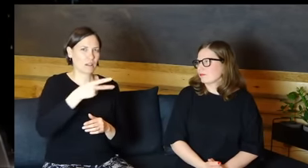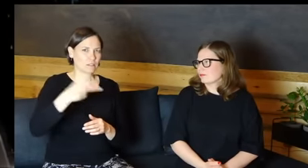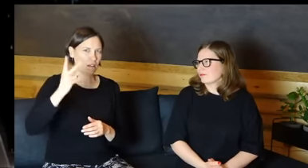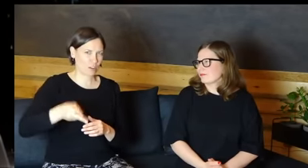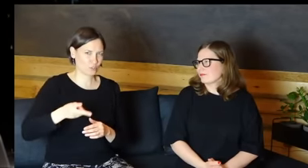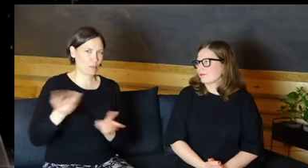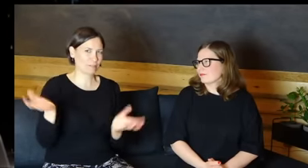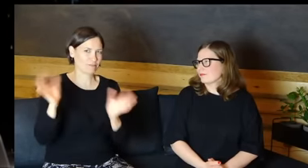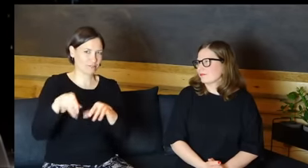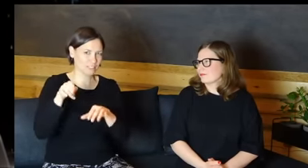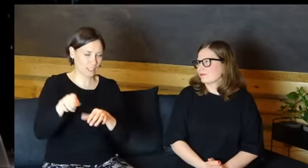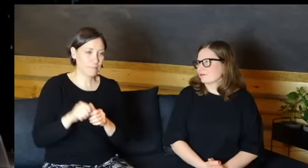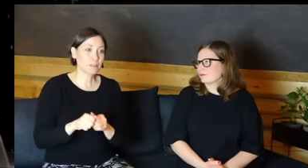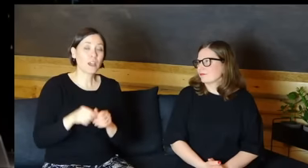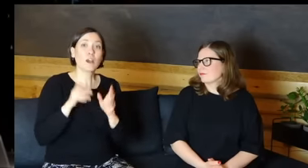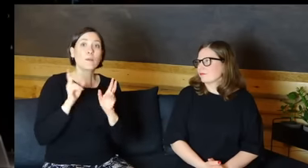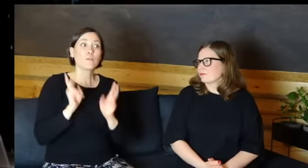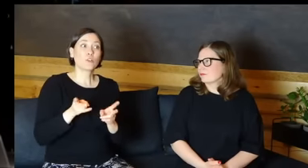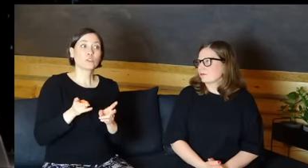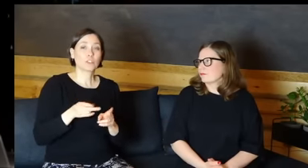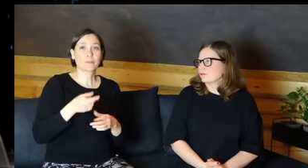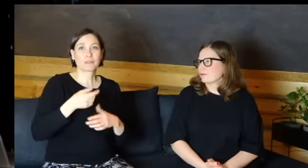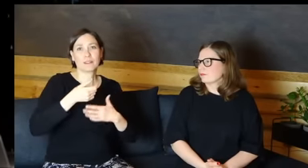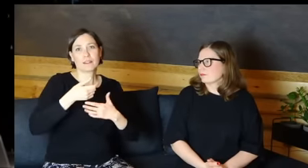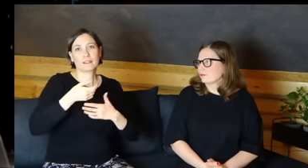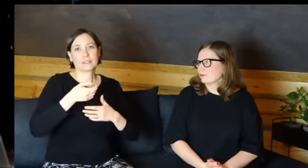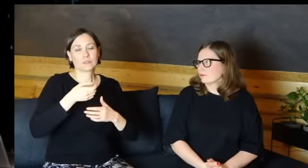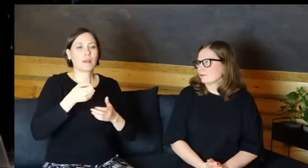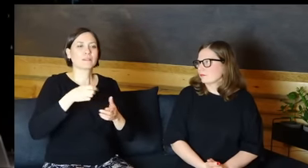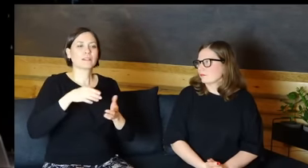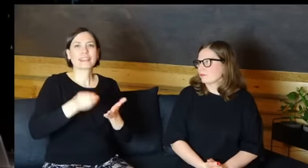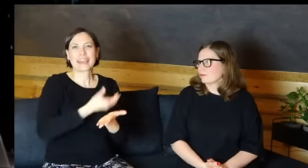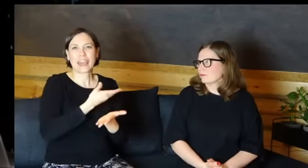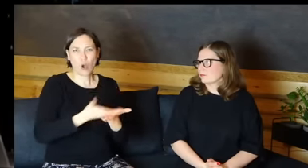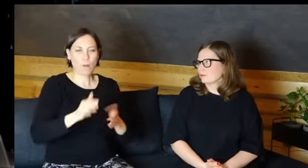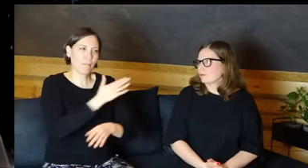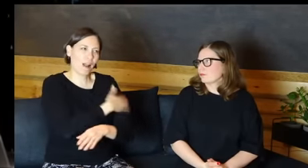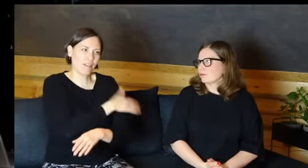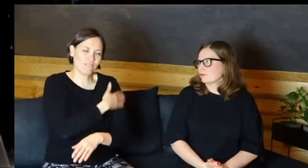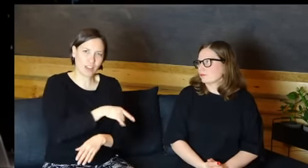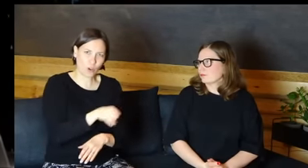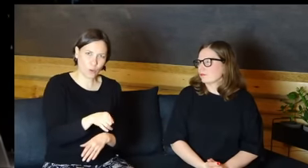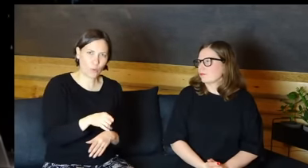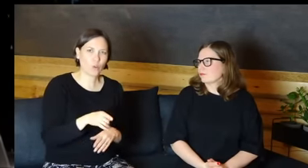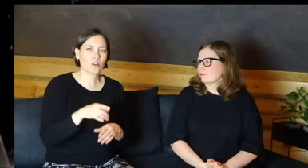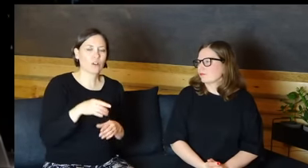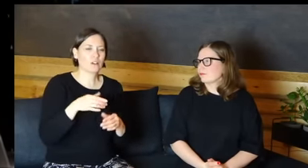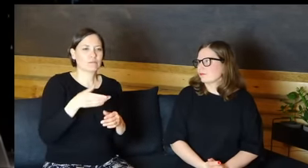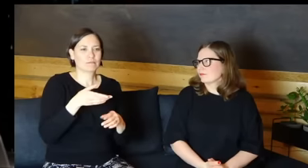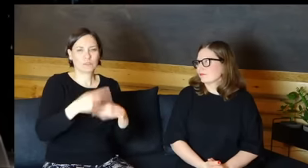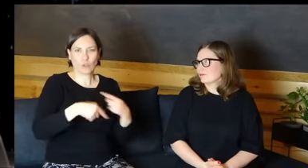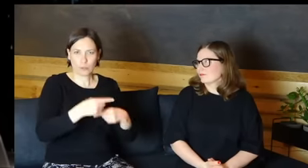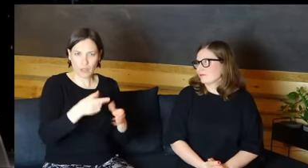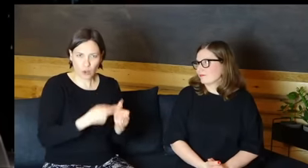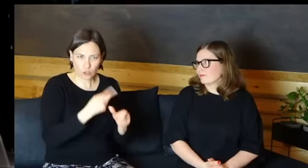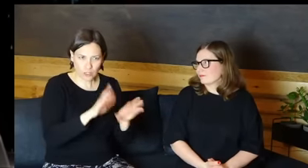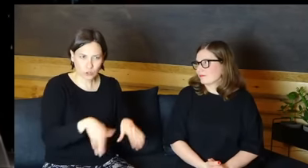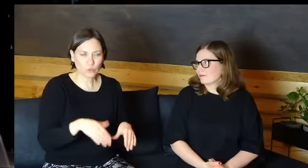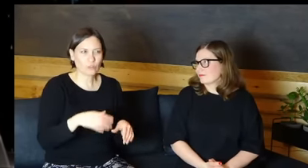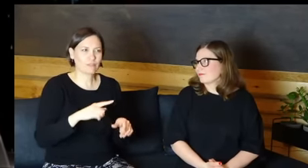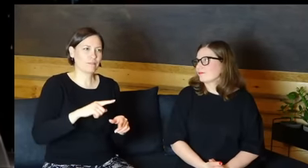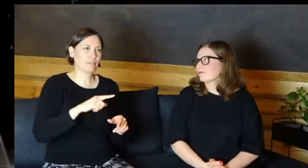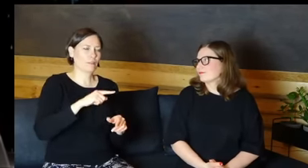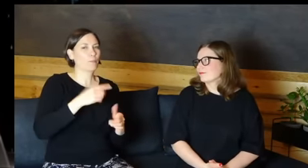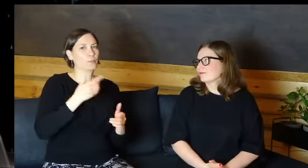varmaan. Me on aloitettu geopalvelut, liiketoiminta. Me on aloitettu, oikeastaan maanrakennus alkoi jo edellisenä vuonna, mutta käytännössä tänä vuonna